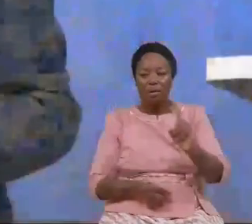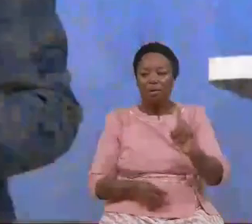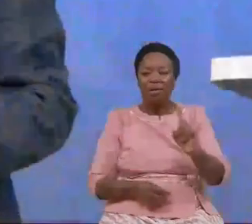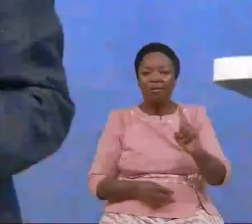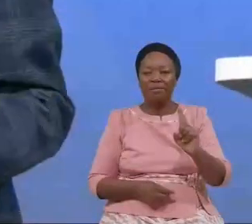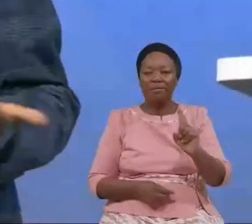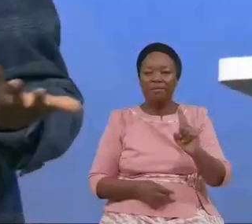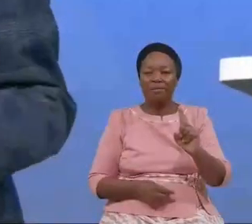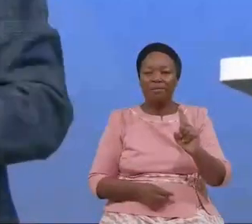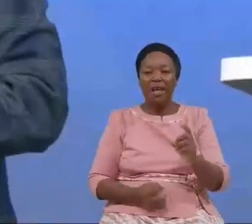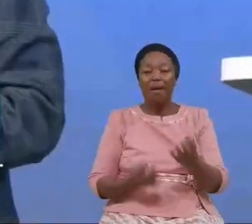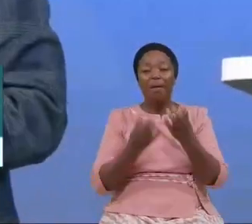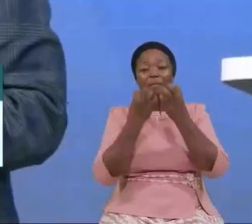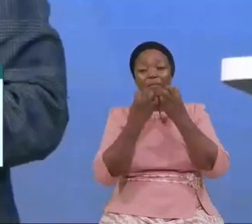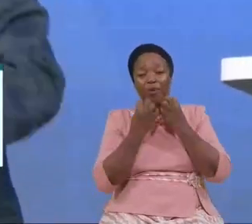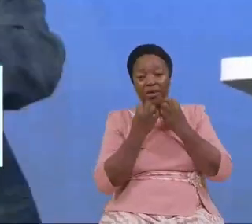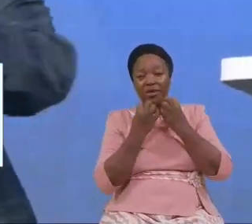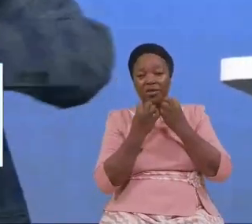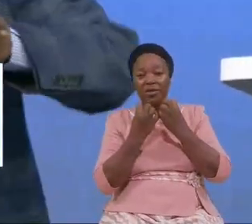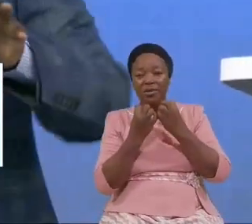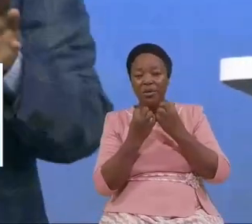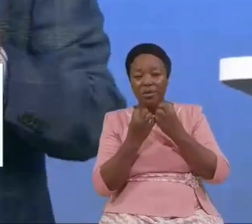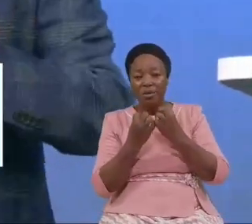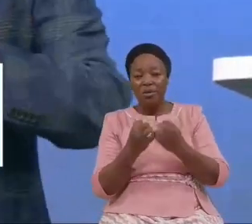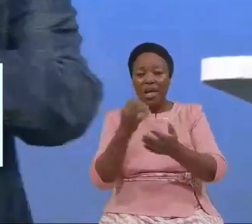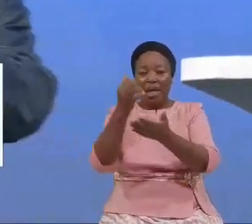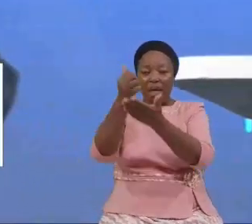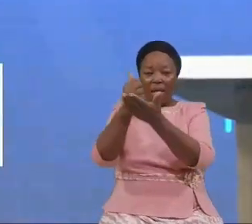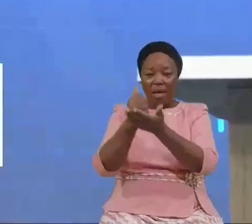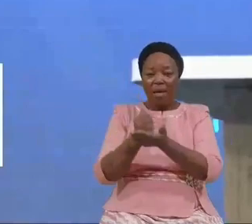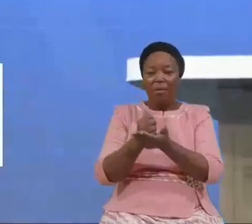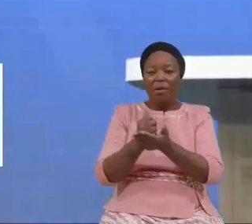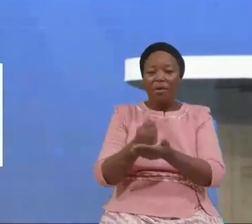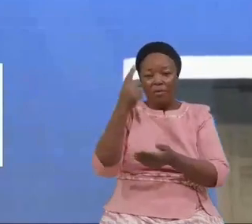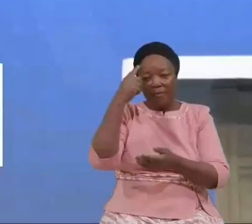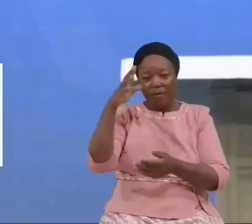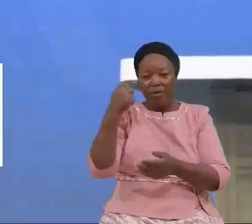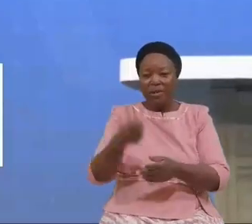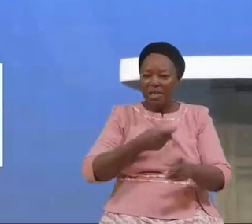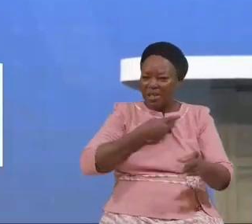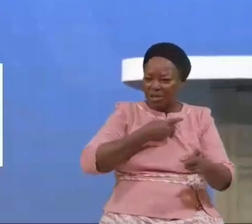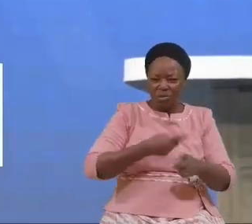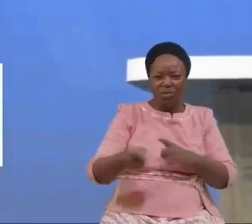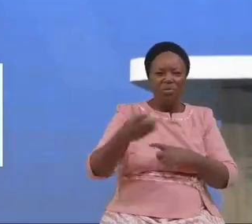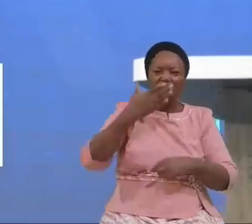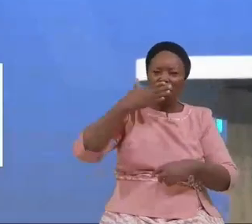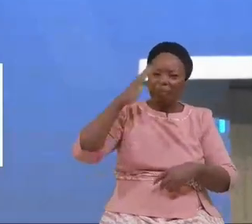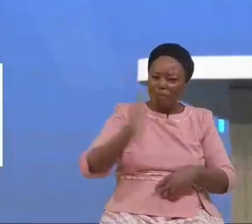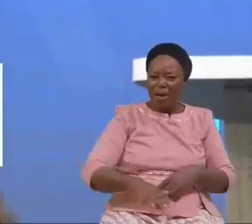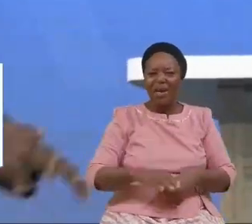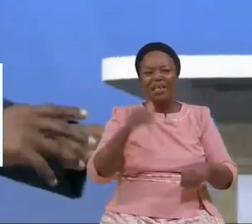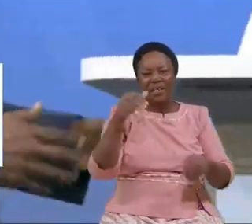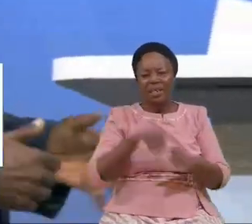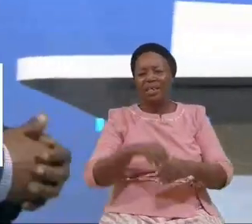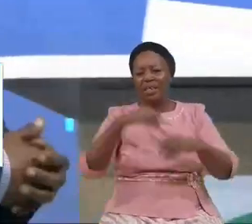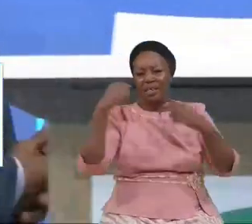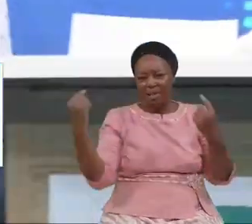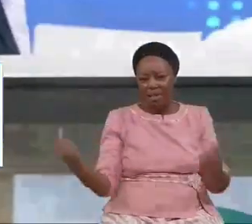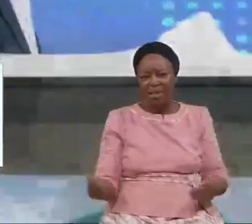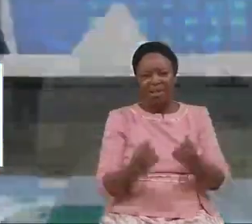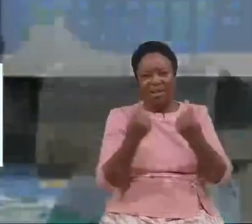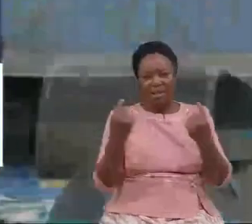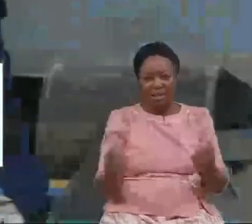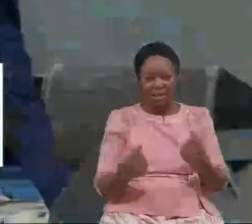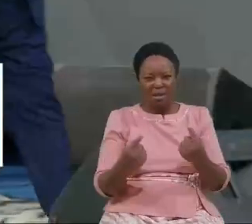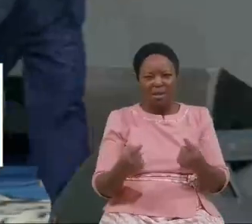l'imputation précieuse pour ceux qui ont été blessés dans l'iniquité nous pensons